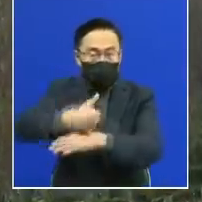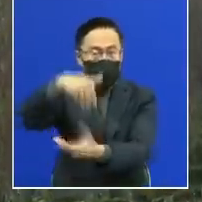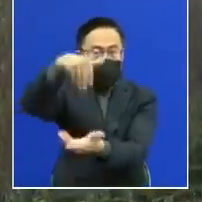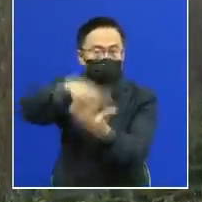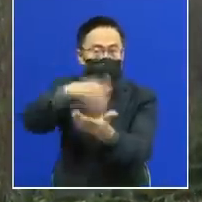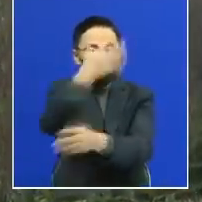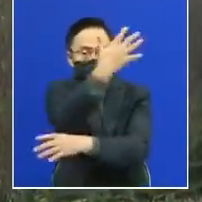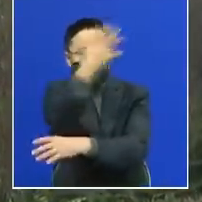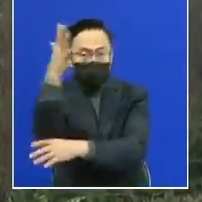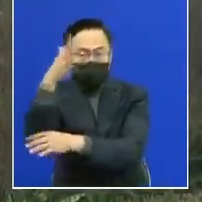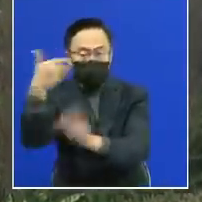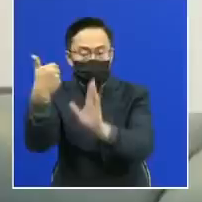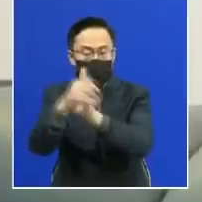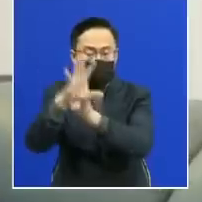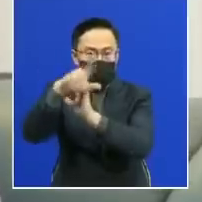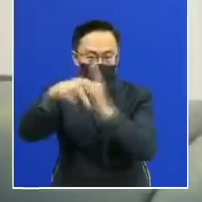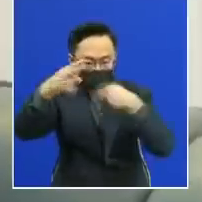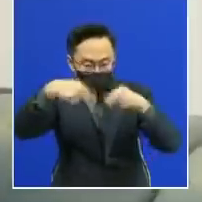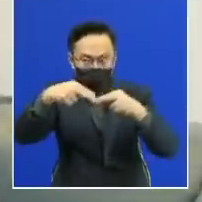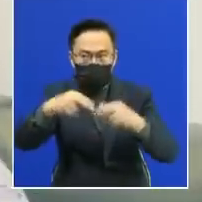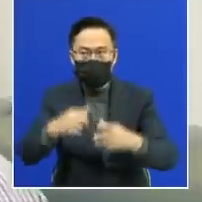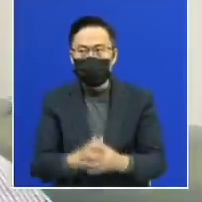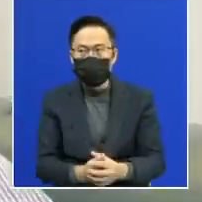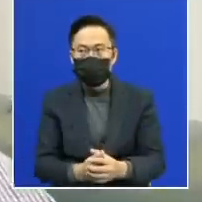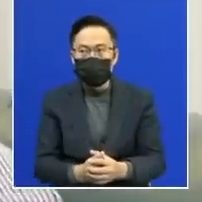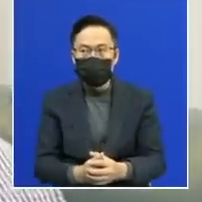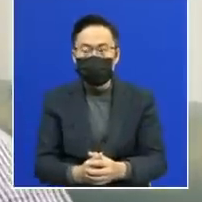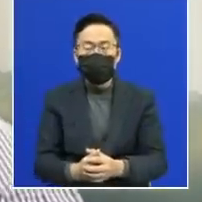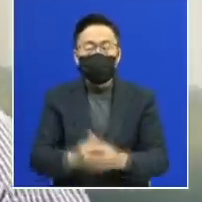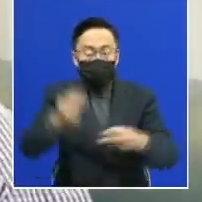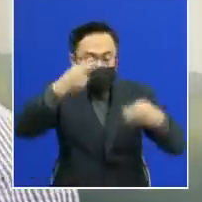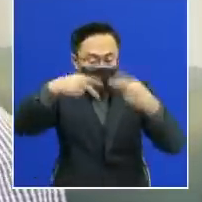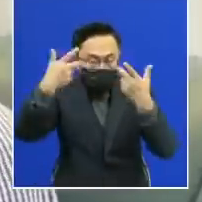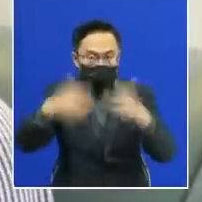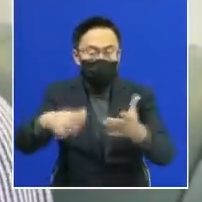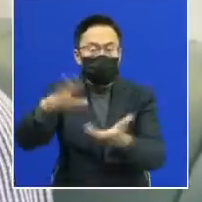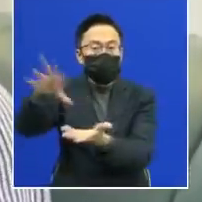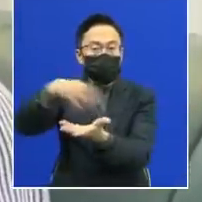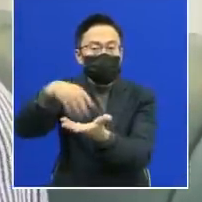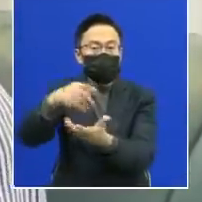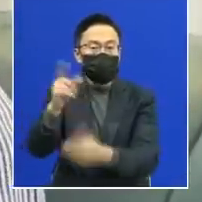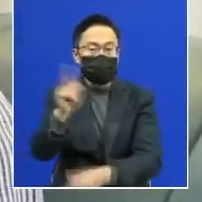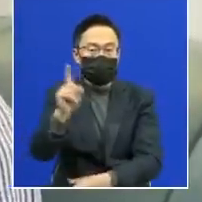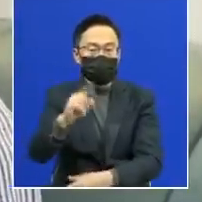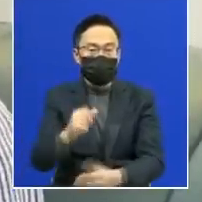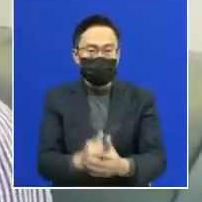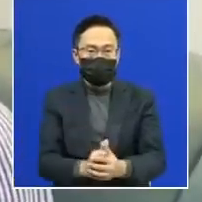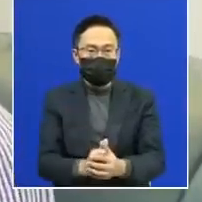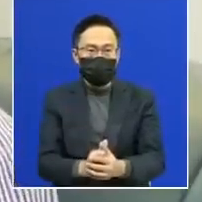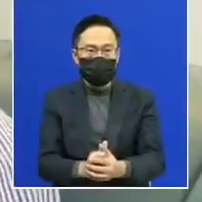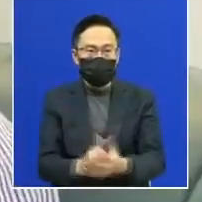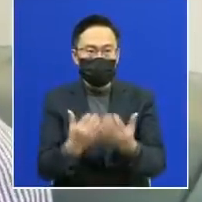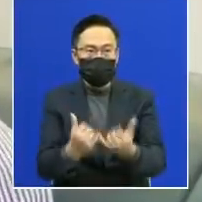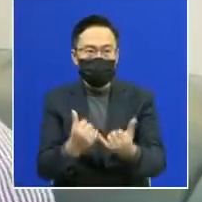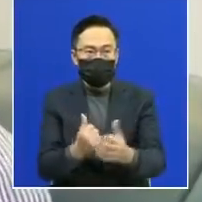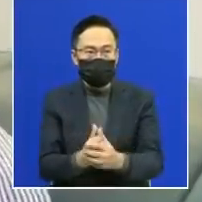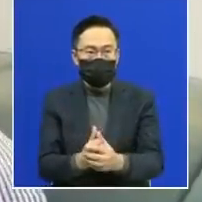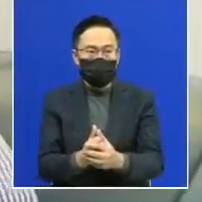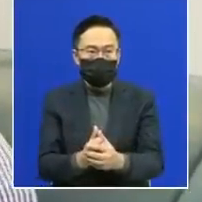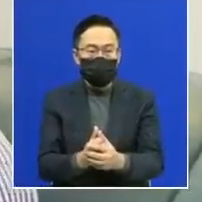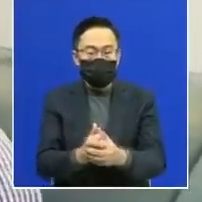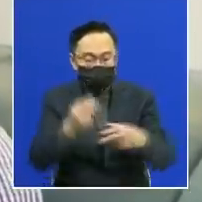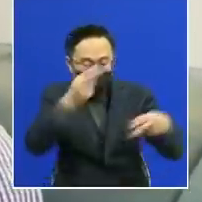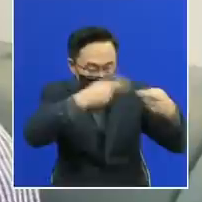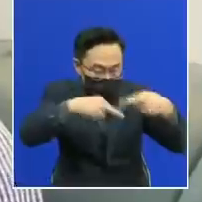ภูมิฮะ ได้รับรายงานจากเจ้าหน้าที่ที่ออกตรวจสอบนะครับก็จะพบว่าตรวจเมื่อวานได้ประมาณ10แ